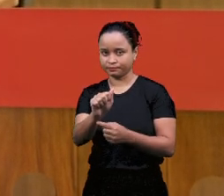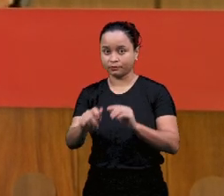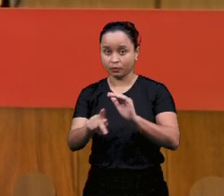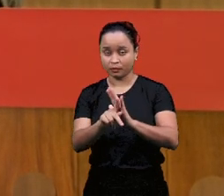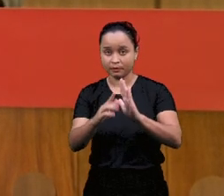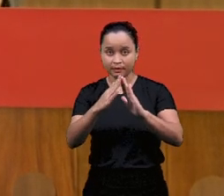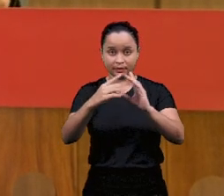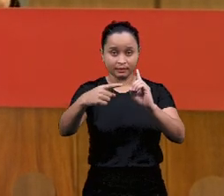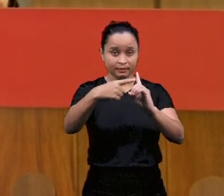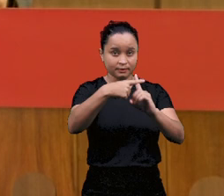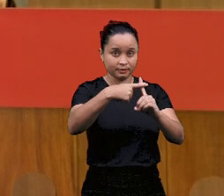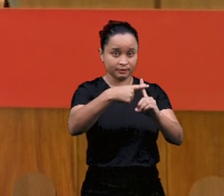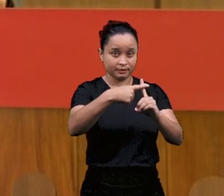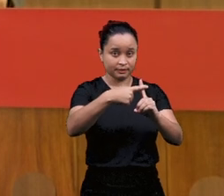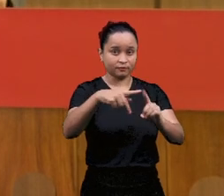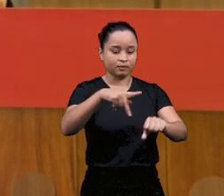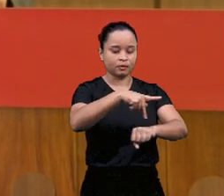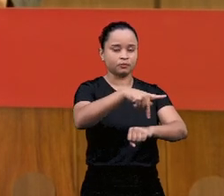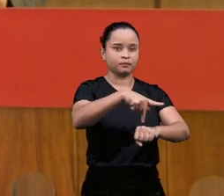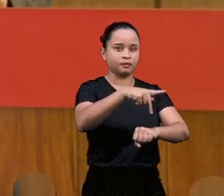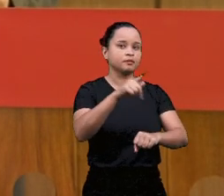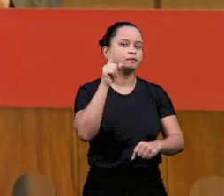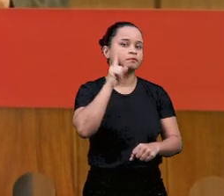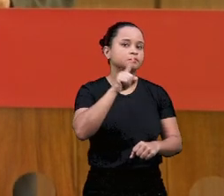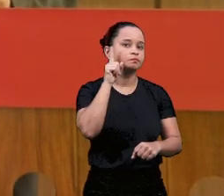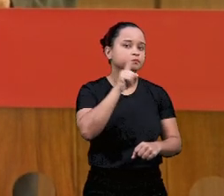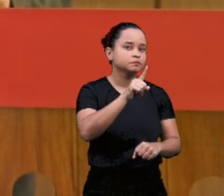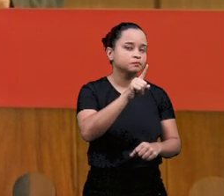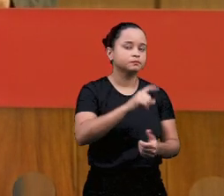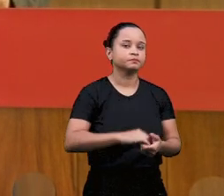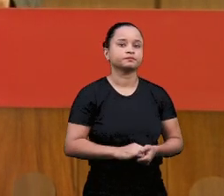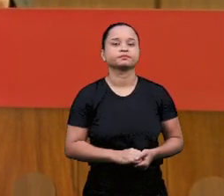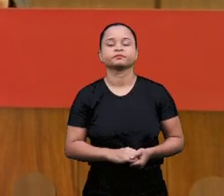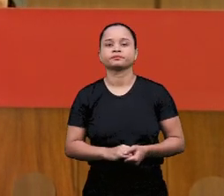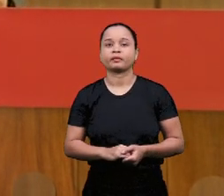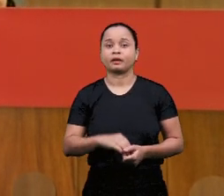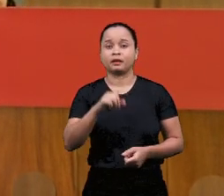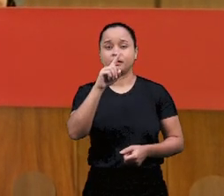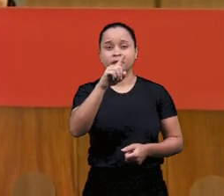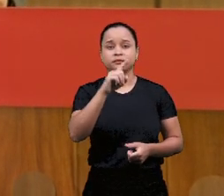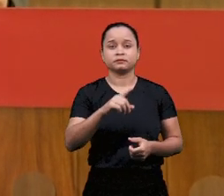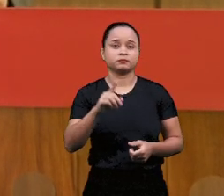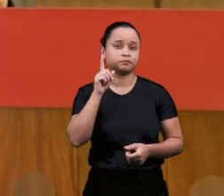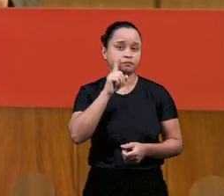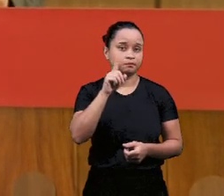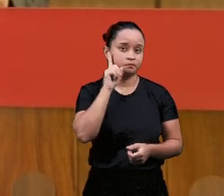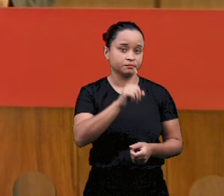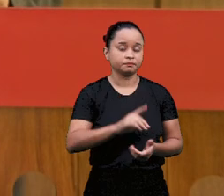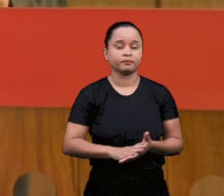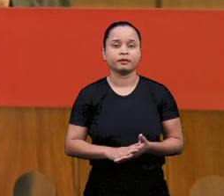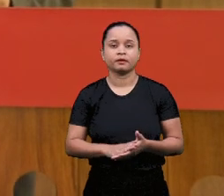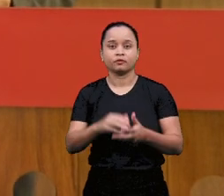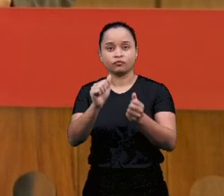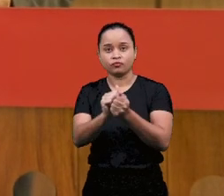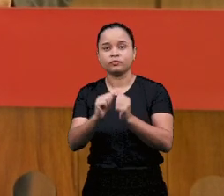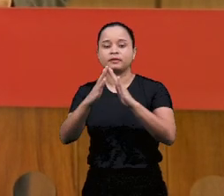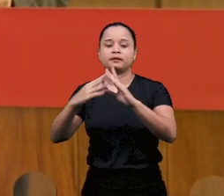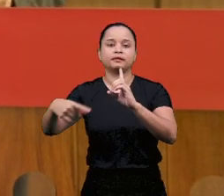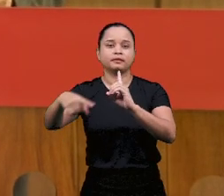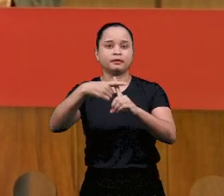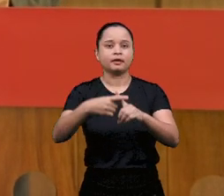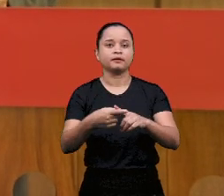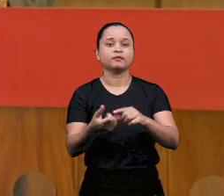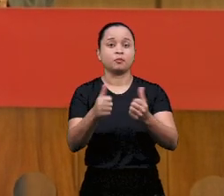des États-Unis de l'Amérique, Massachusetts, dans la ville de Revere. Elle fait partie de notre église, a été baptisée,